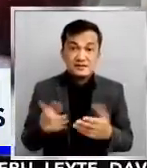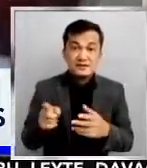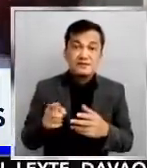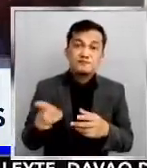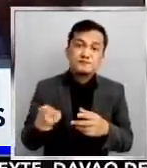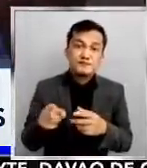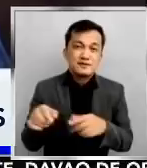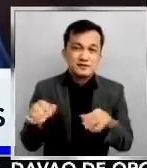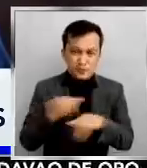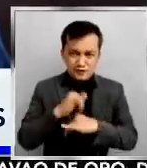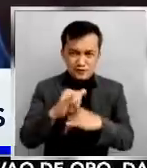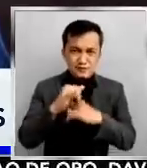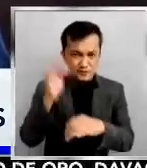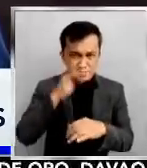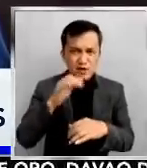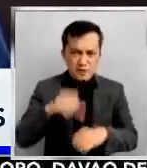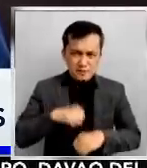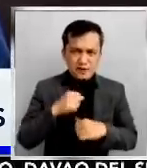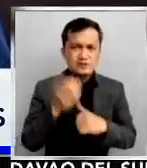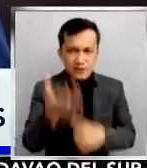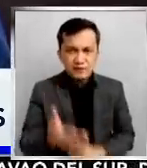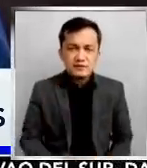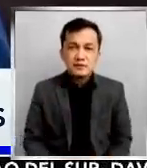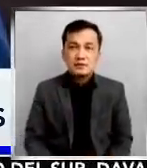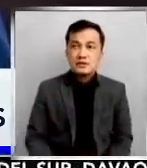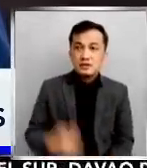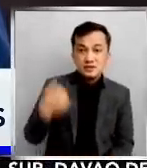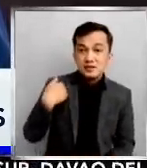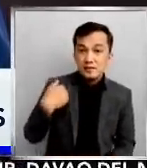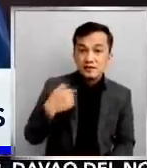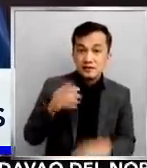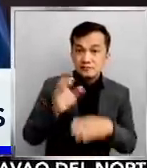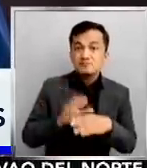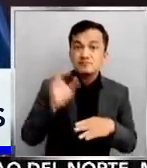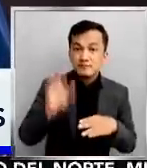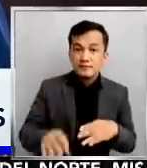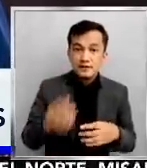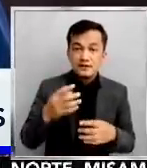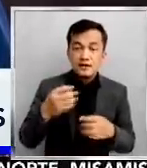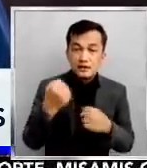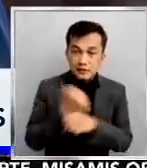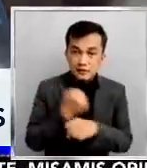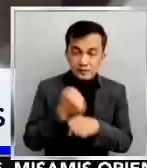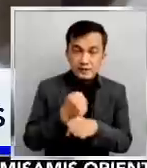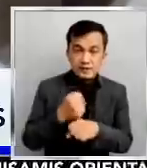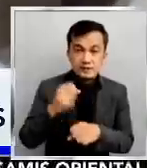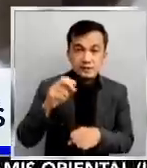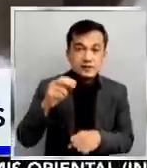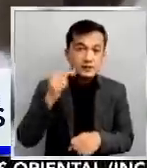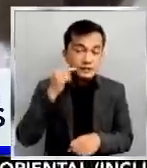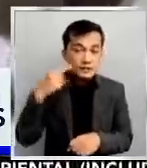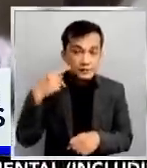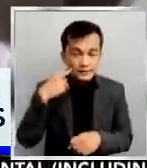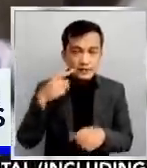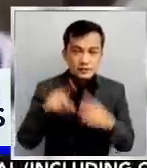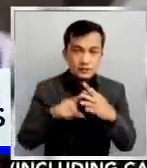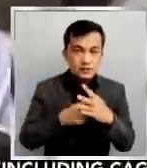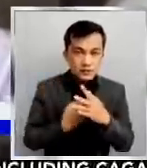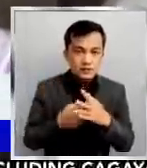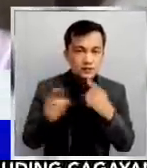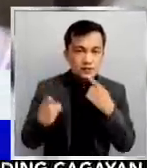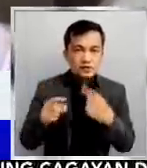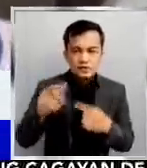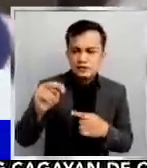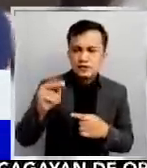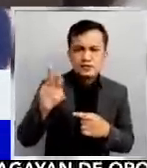sa'yo. At di pang araw dito nagtatapos ang laban ni Nesthy. Simula pa lang daw ito. Sabi ni Nesthy,